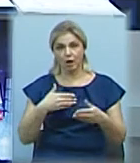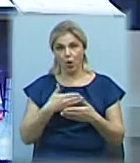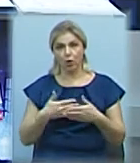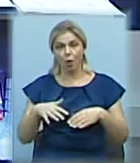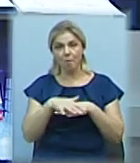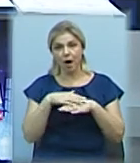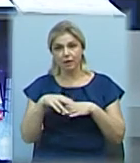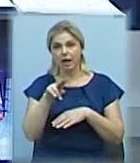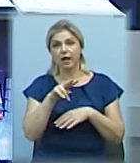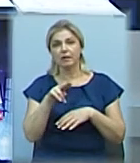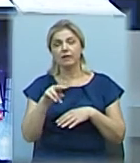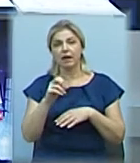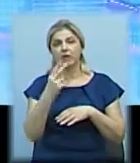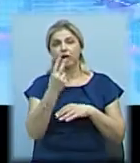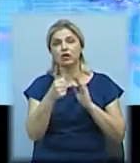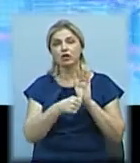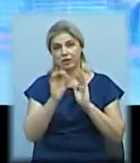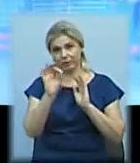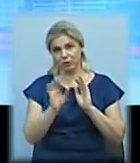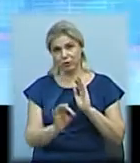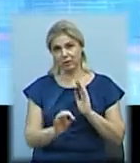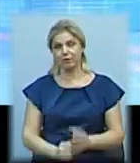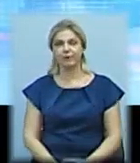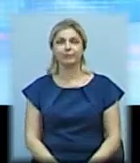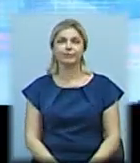– 26%.